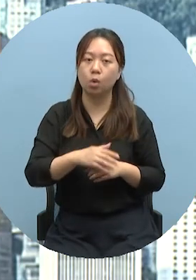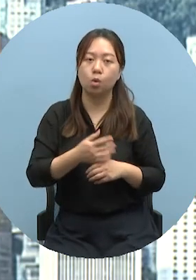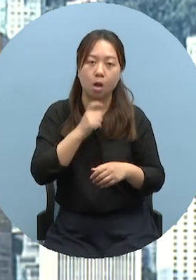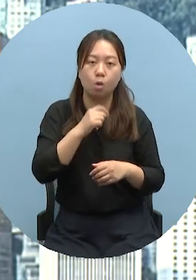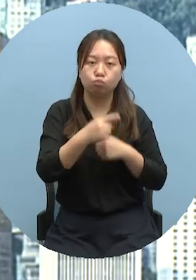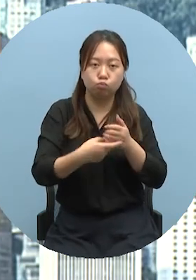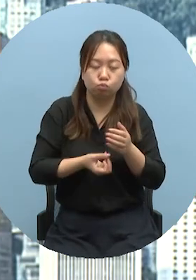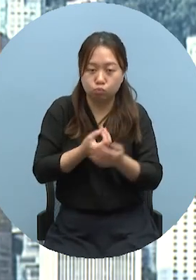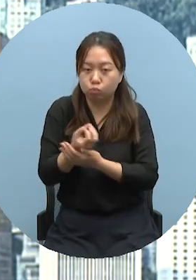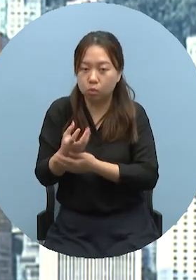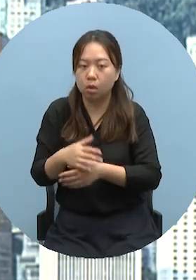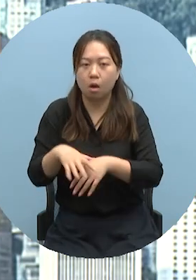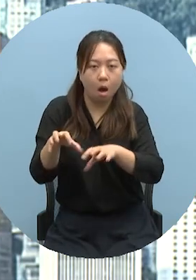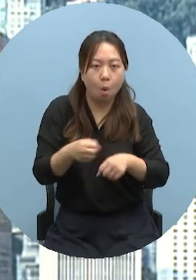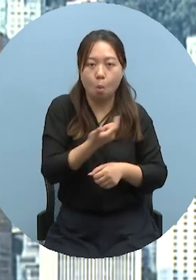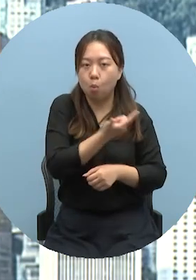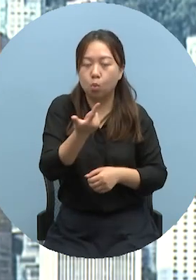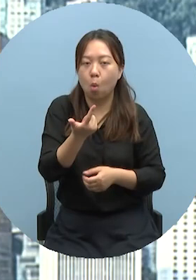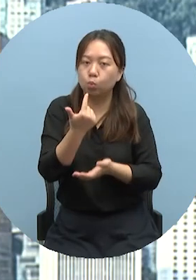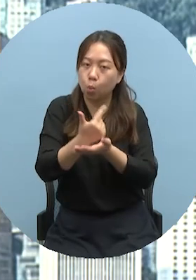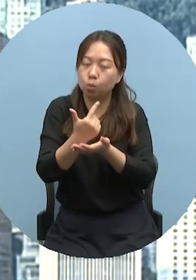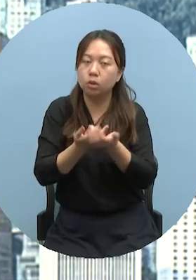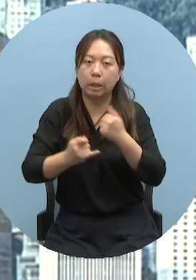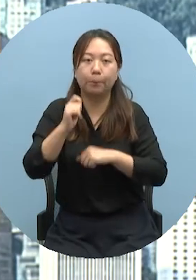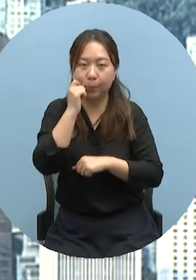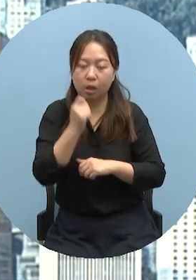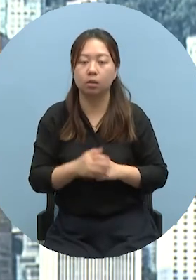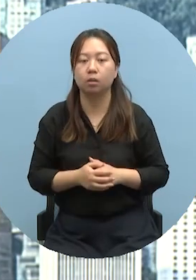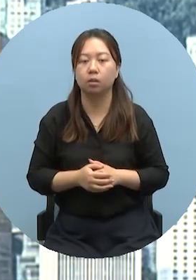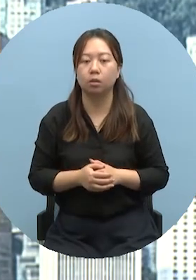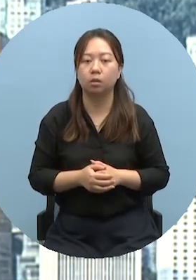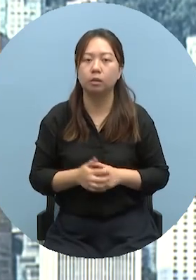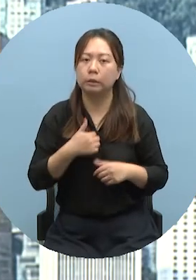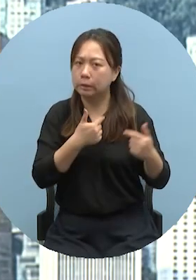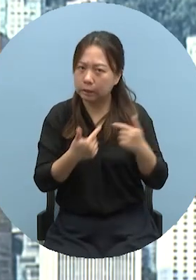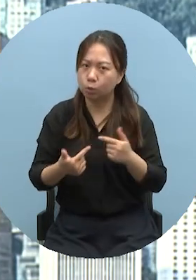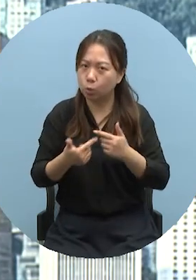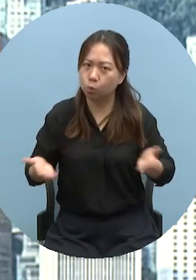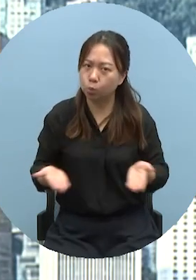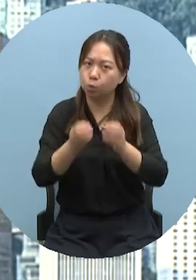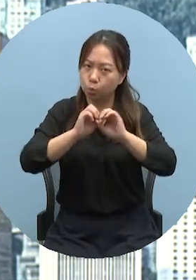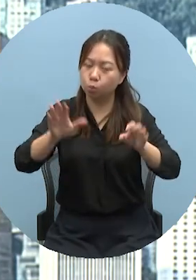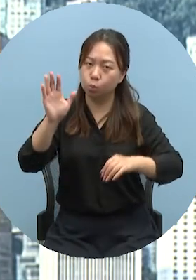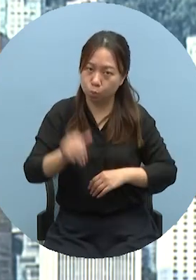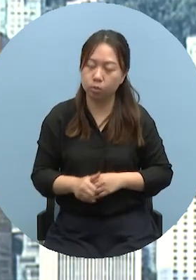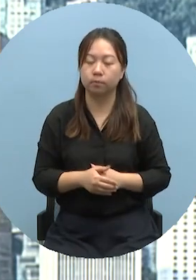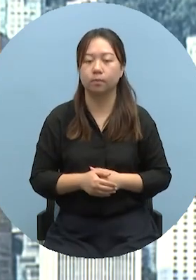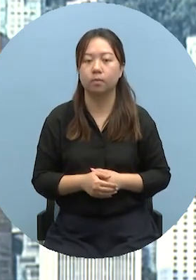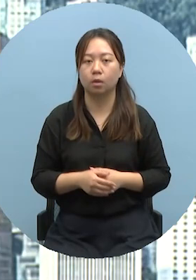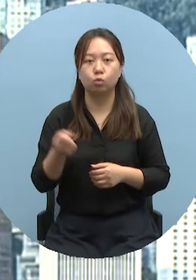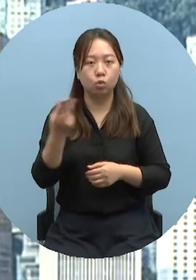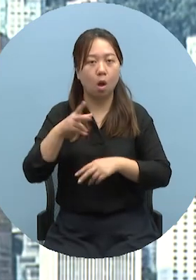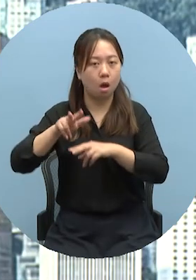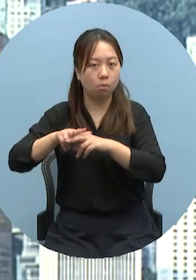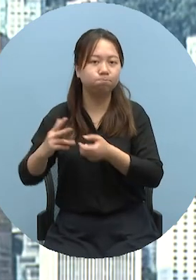而拯救咗好多寶貴嘅生命。喺呢方面咧，我哋會繼續推動。我哋亦都會推動咧同內地合作